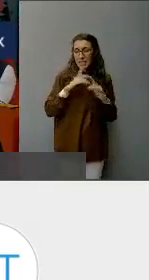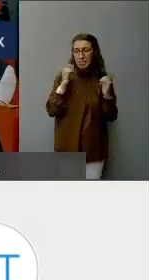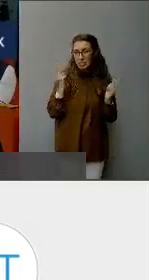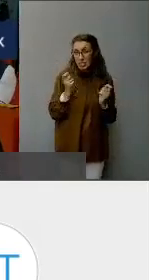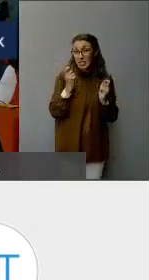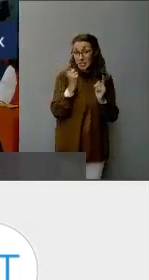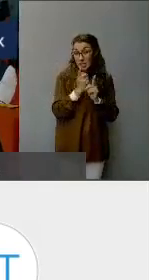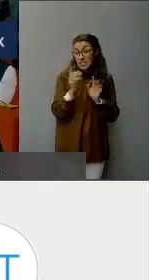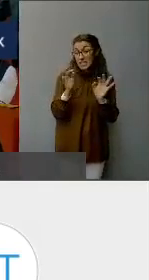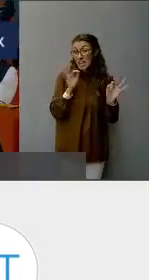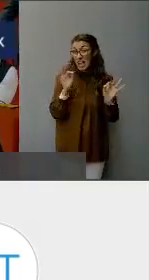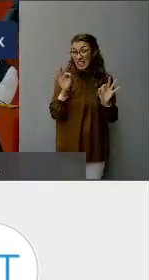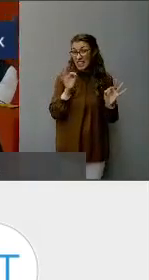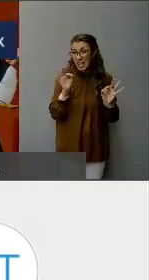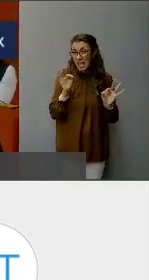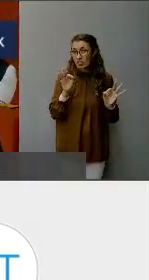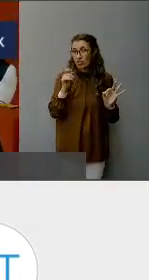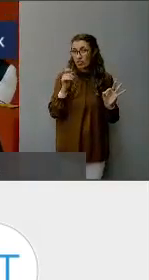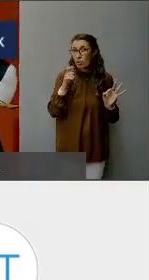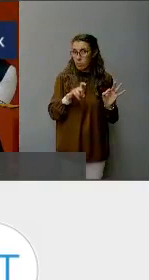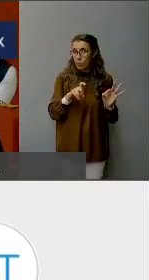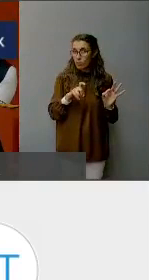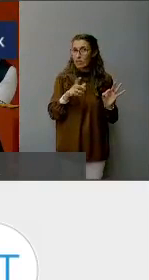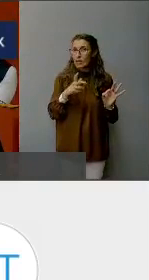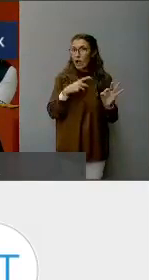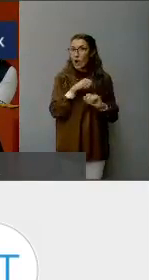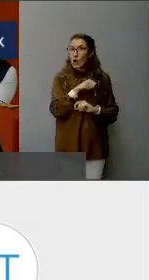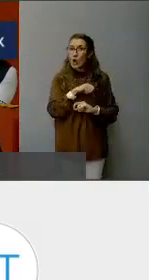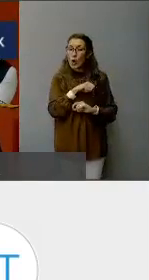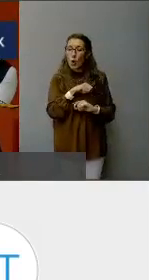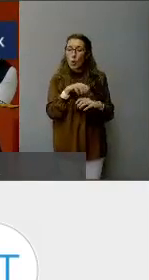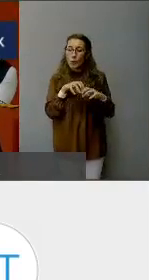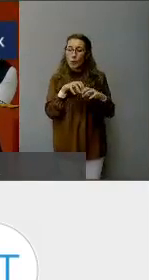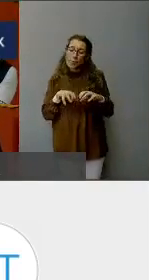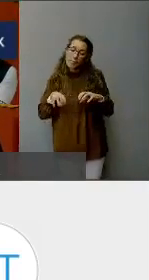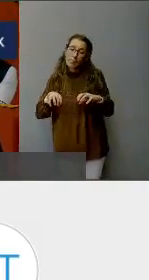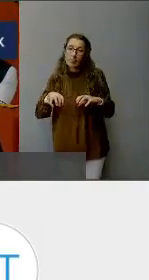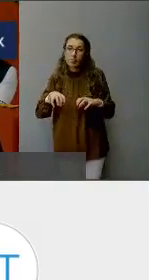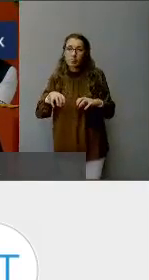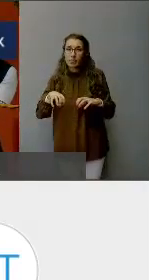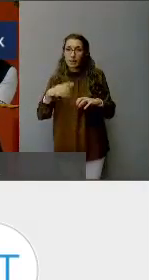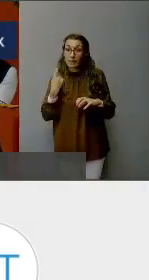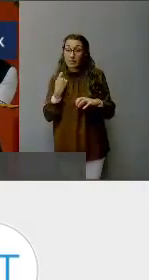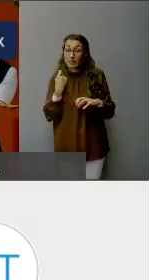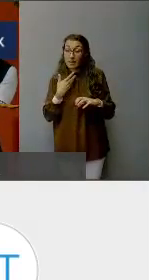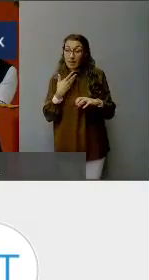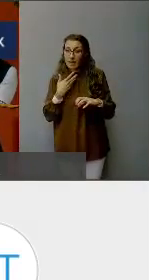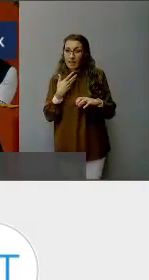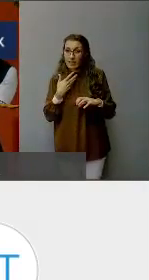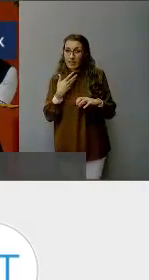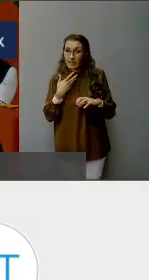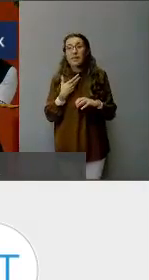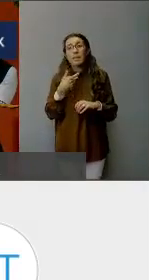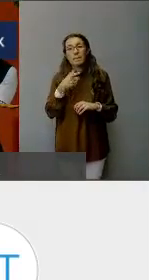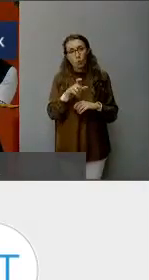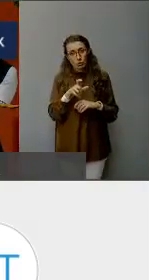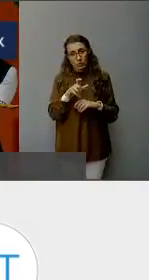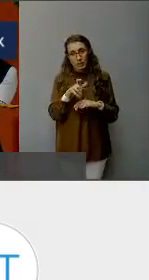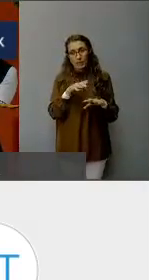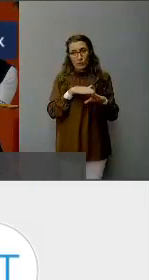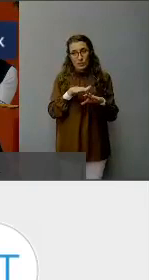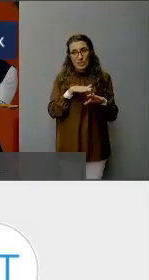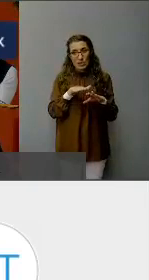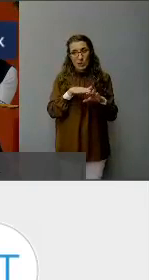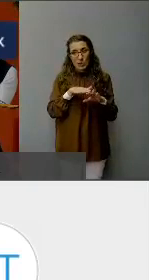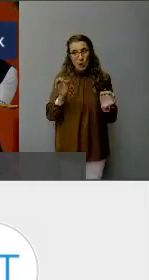strategico perché c'erano interesse nel comune a fianco perché una delle cose che spesso si trascura in quest'operazione qua è l'opportunità